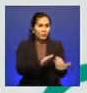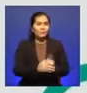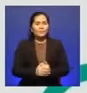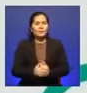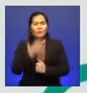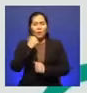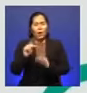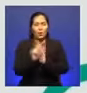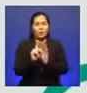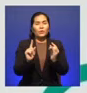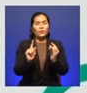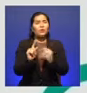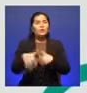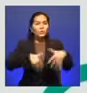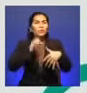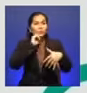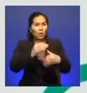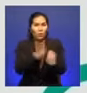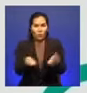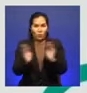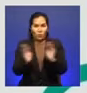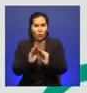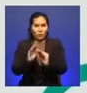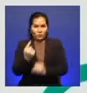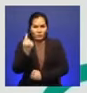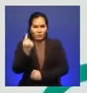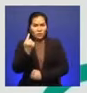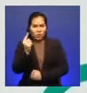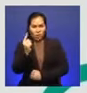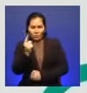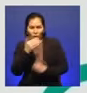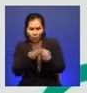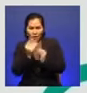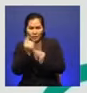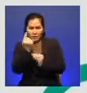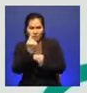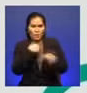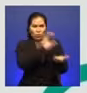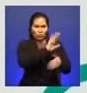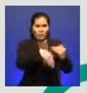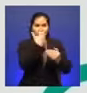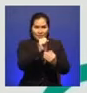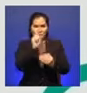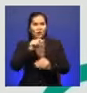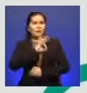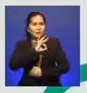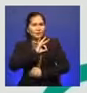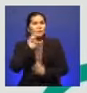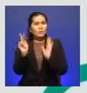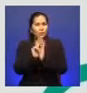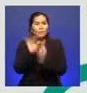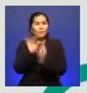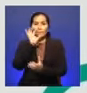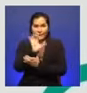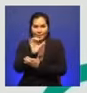าครอบครัวหนึ่งต้องเป็นสมาชิกกองทุนอย่างน้อยหนึ่งกองทุนนะครับซึ่งเรามีทั้งหมดอยู่10กองทุนด้วยกันนะครับก็เป็นการสร้างหลักประกันได้